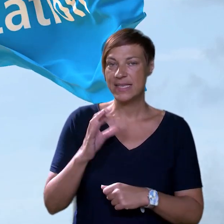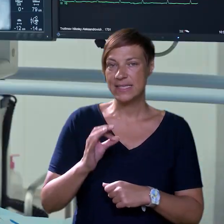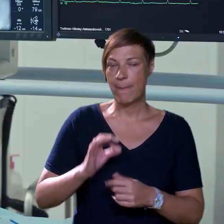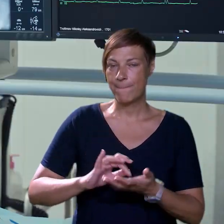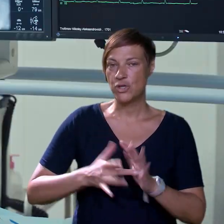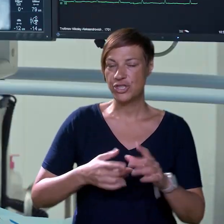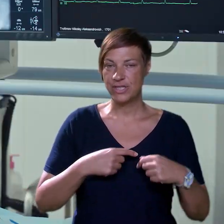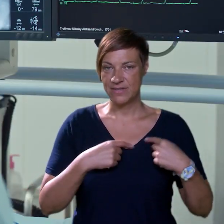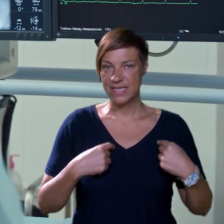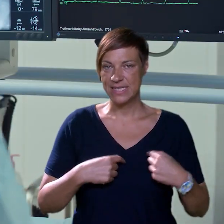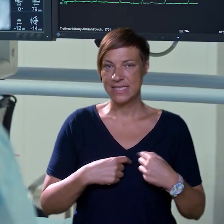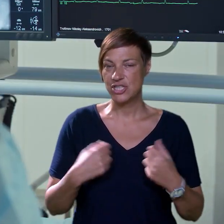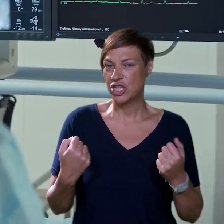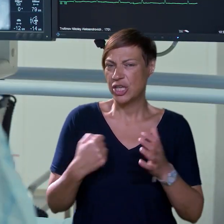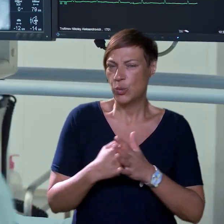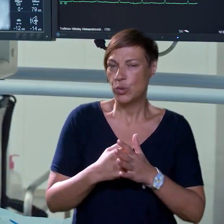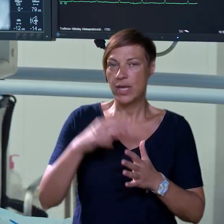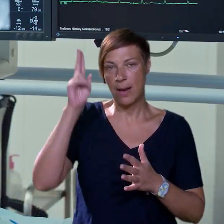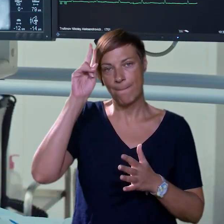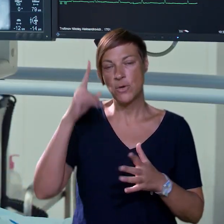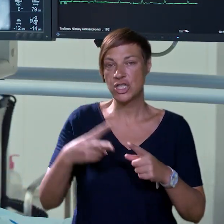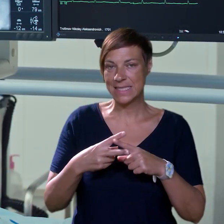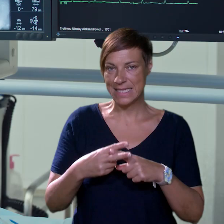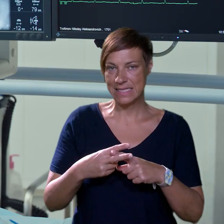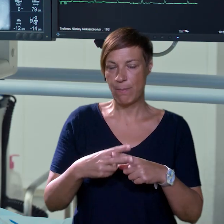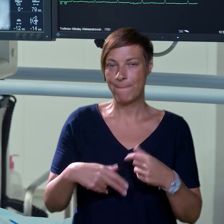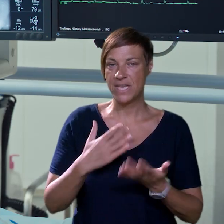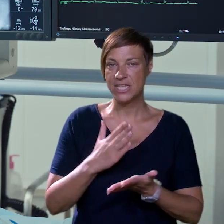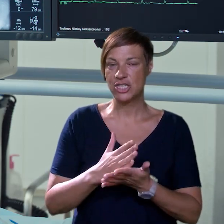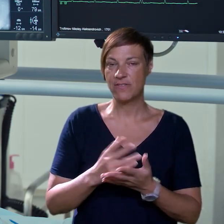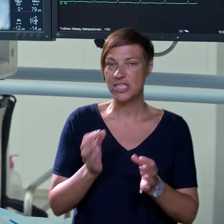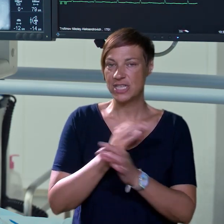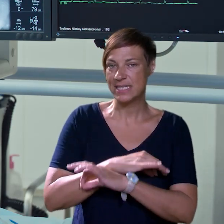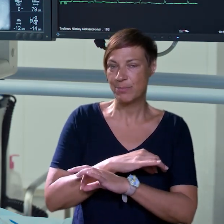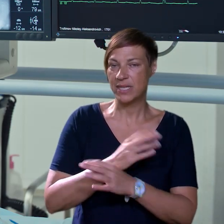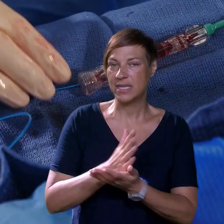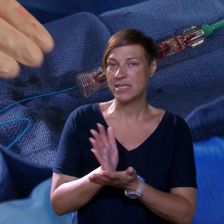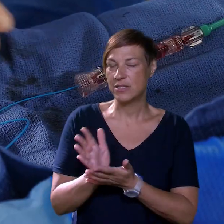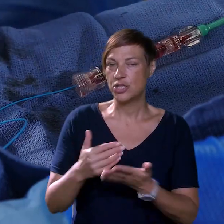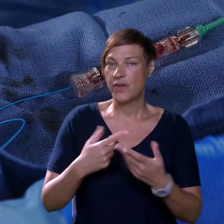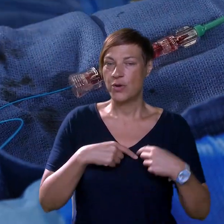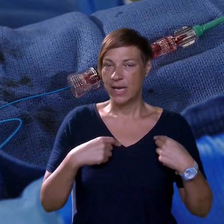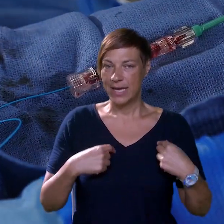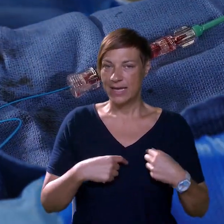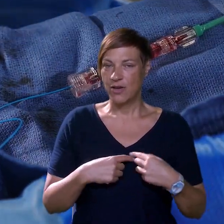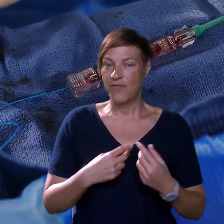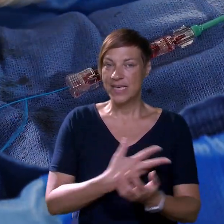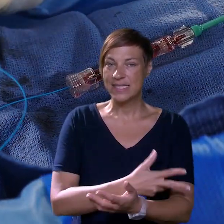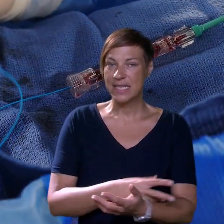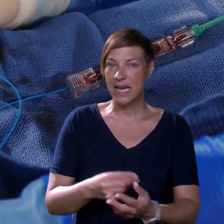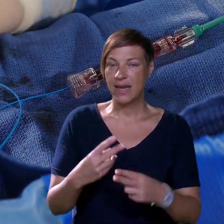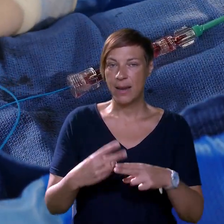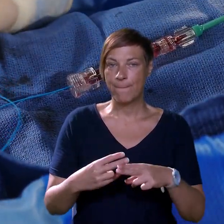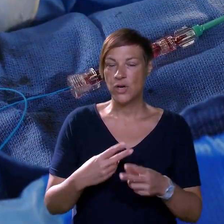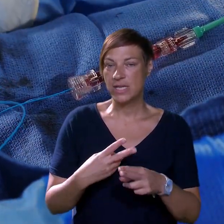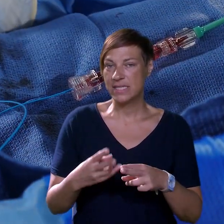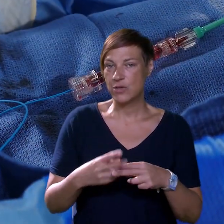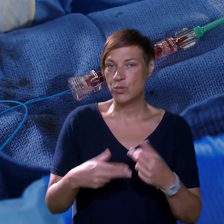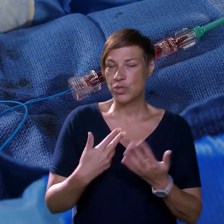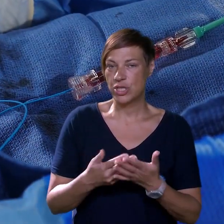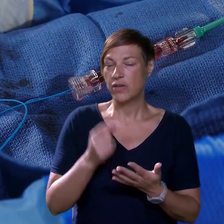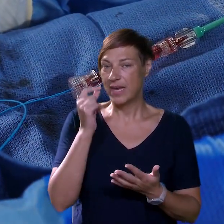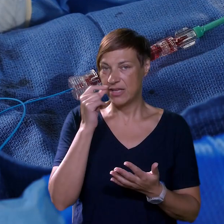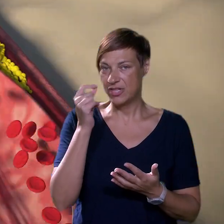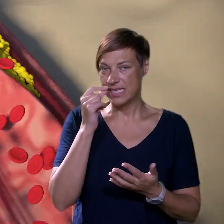80% svih srčanih i moždanih udara može se spriječiti. Većina smrtnih slučajeva uslijed kardiovaskularnih bolesti uzrokovana je